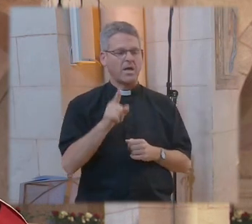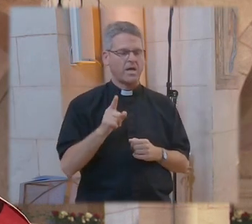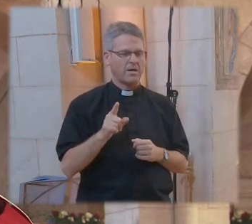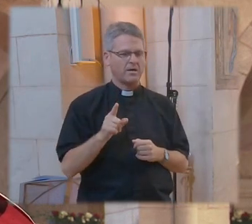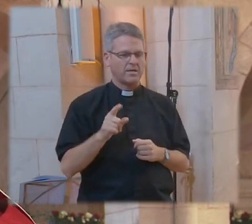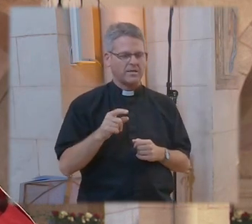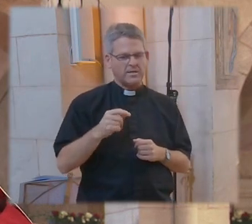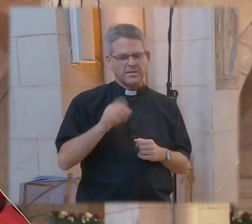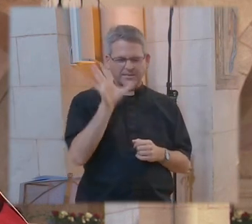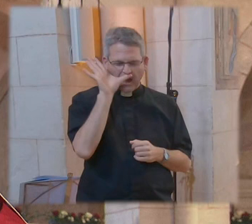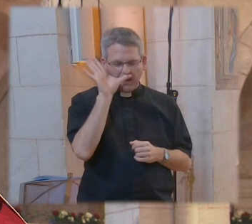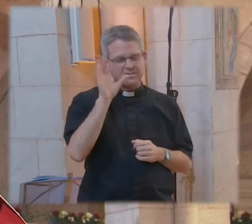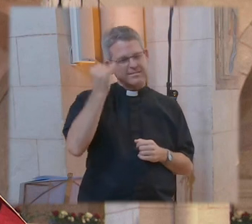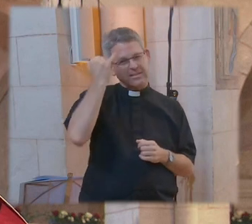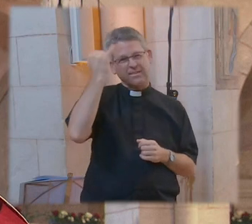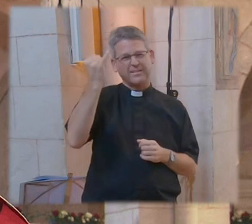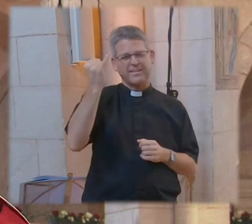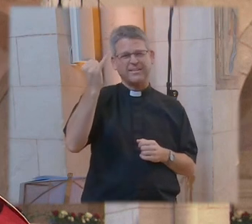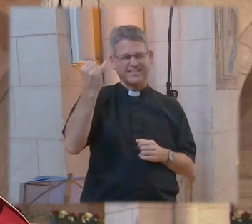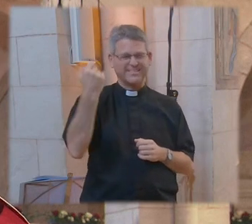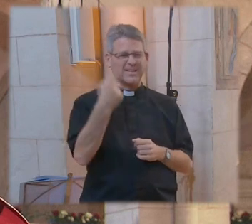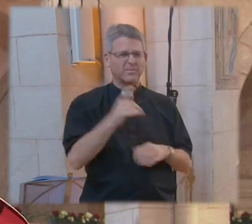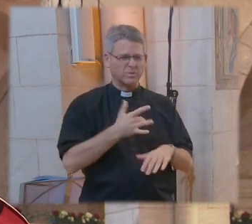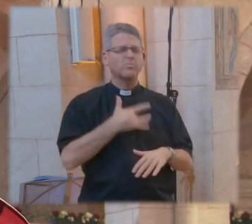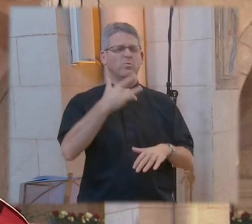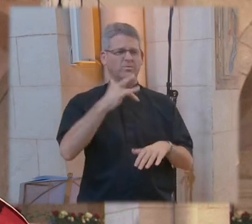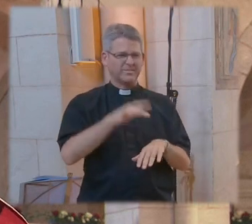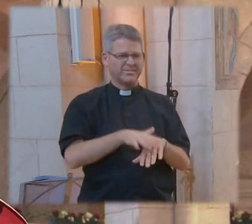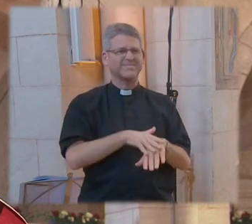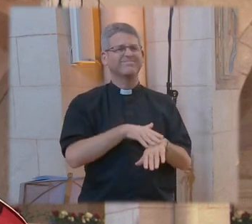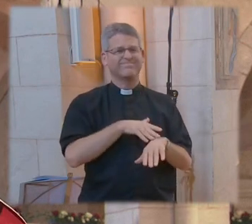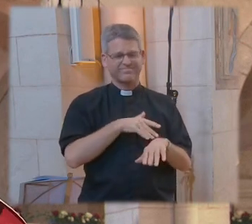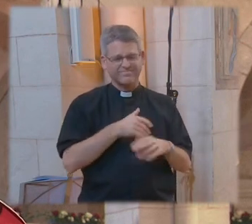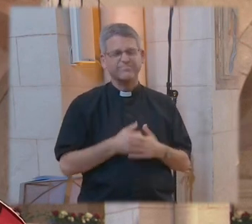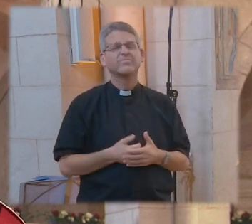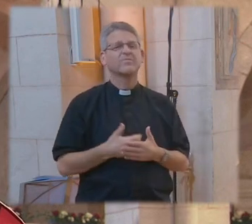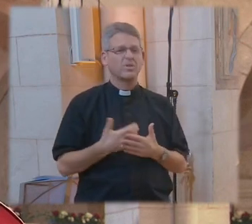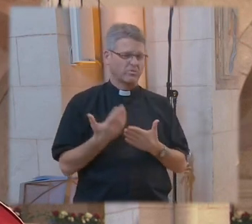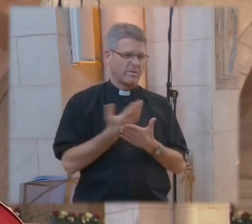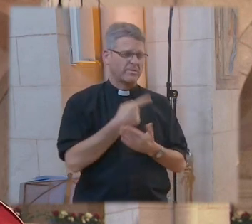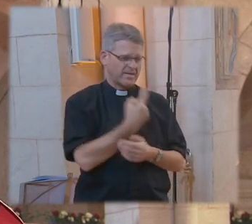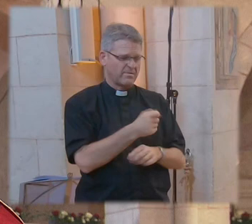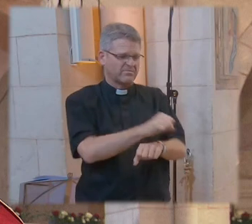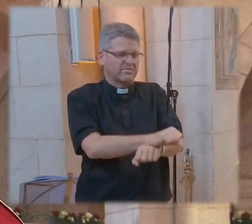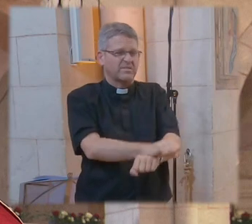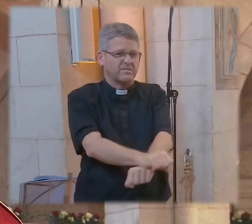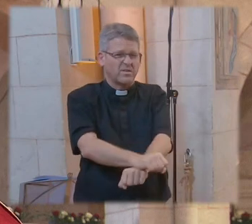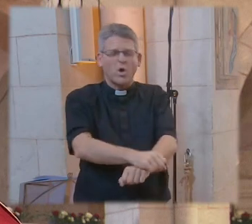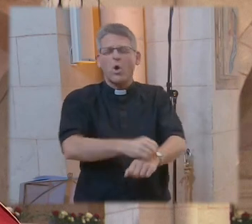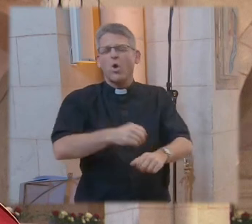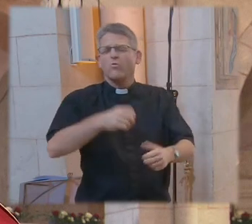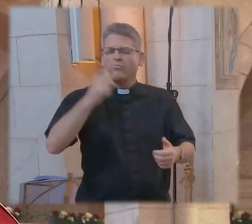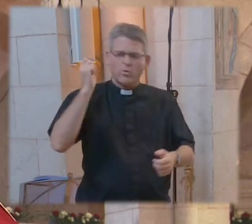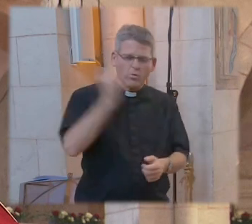neuheidnische Ideologie der Nazis am eigenen Leib erfahren. Da seine Gefangennahme und seine Verurteilung